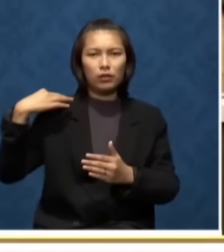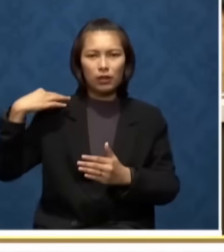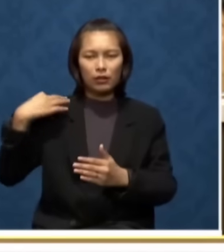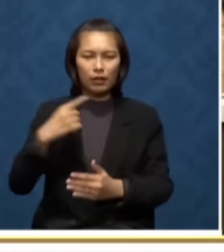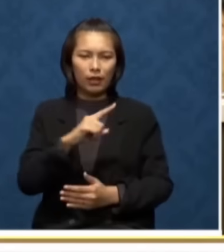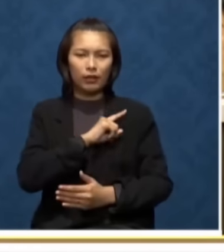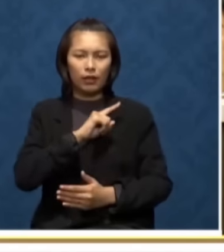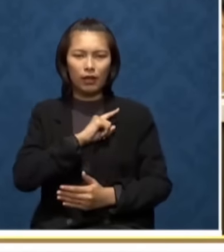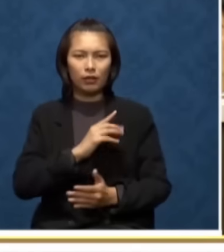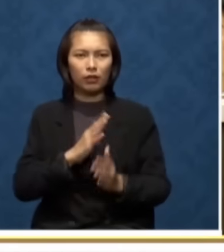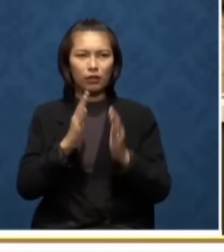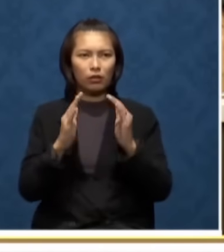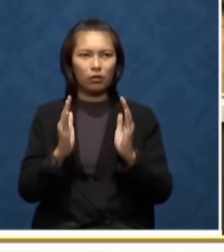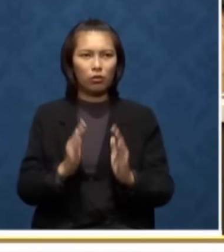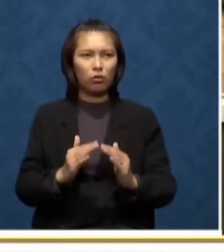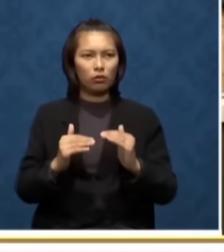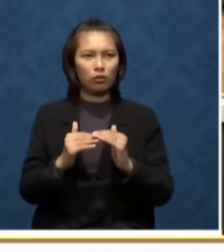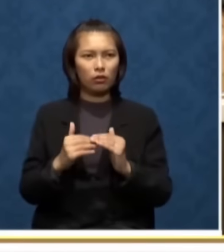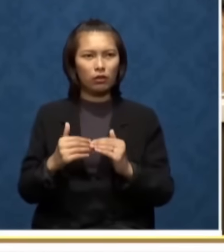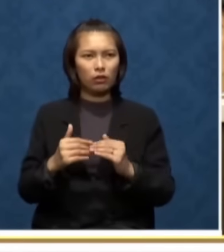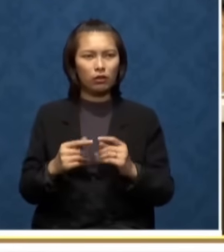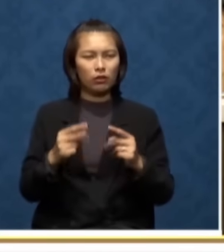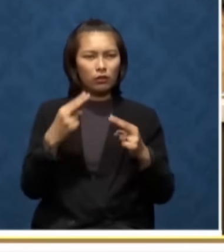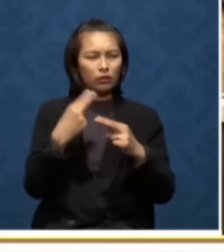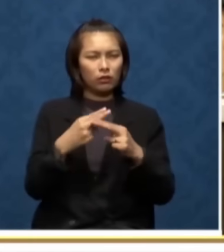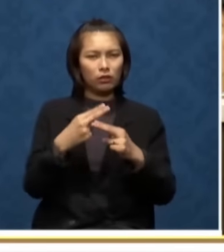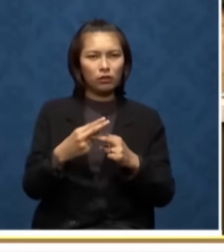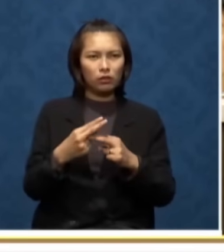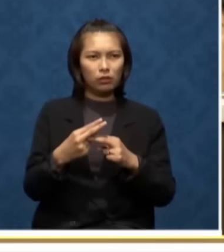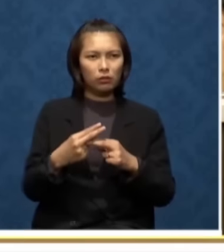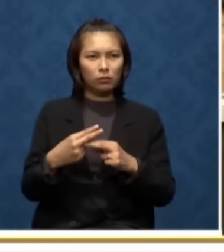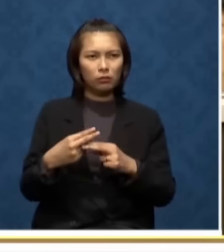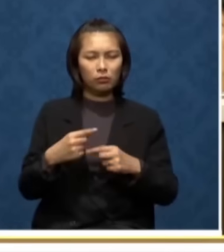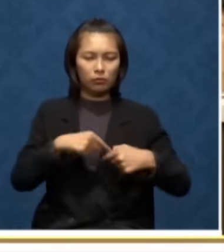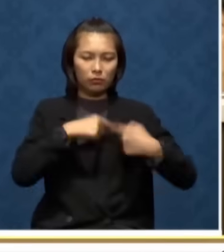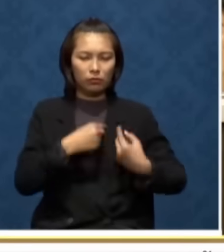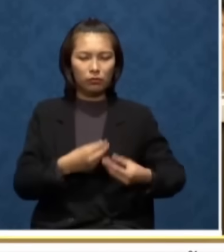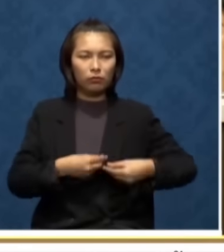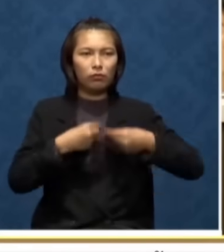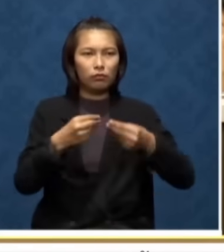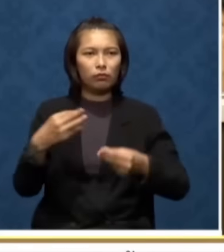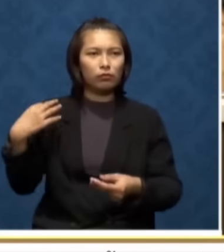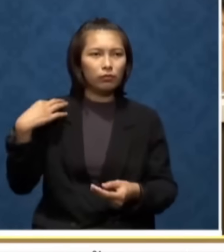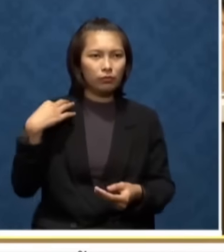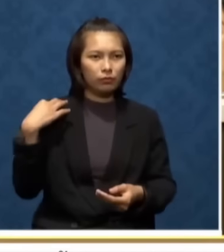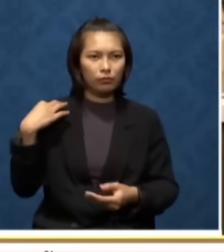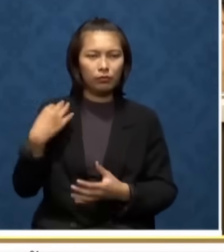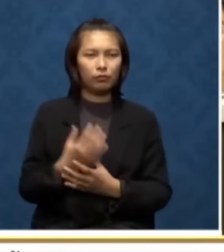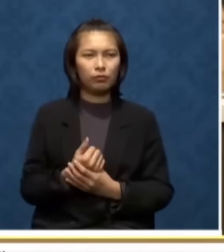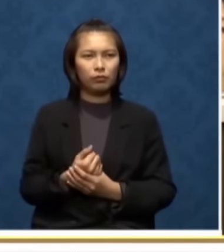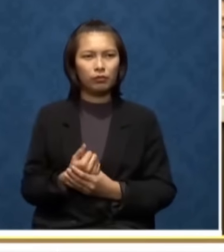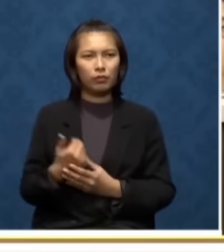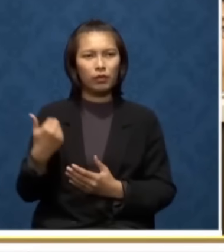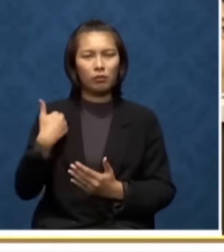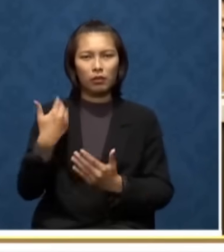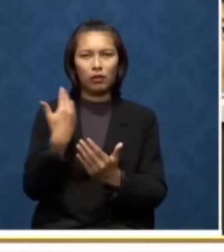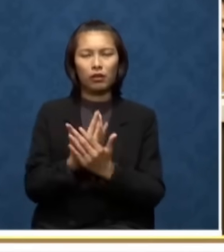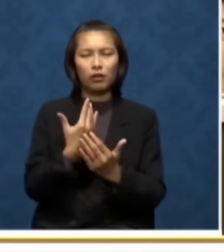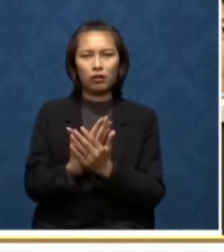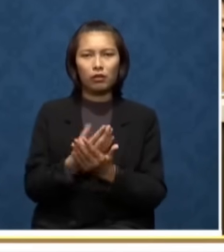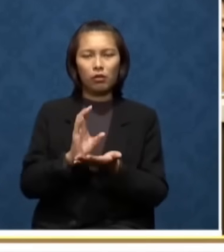พลเมืองชุดใจอุทิศจิตอาสาเธอและฉันใต้ฟ้าผืนเดียวกันได้งบ